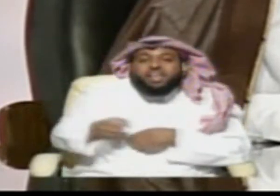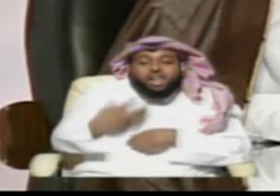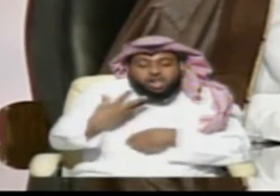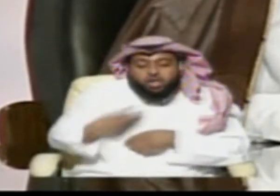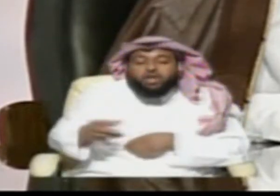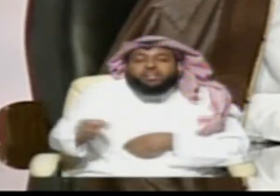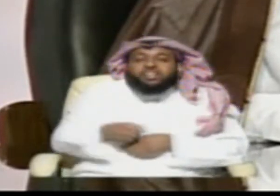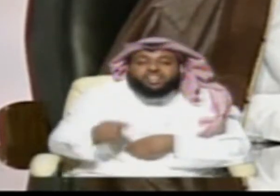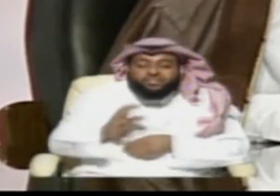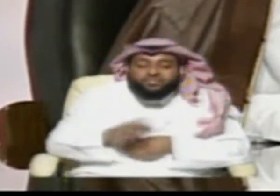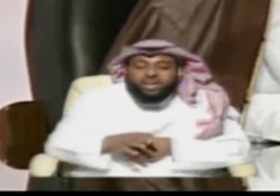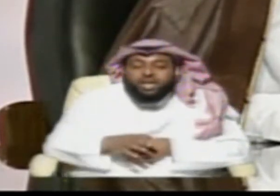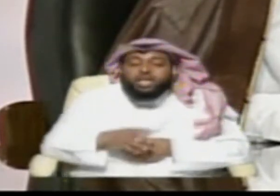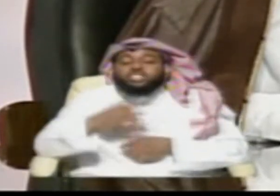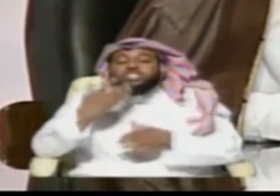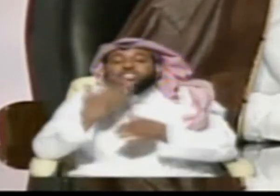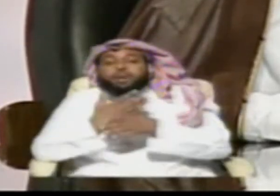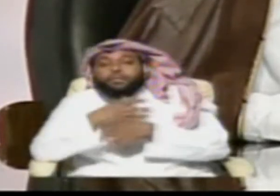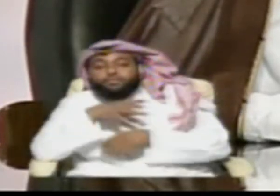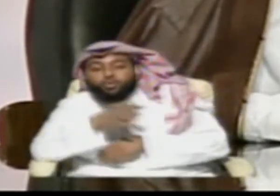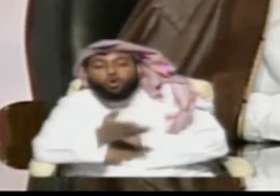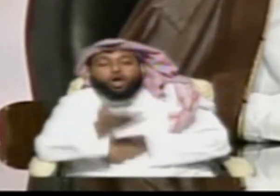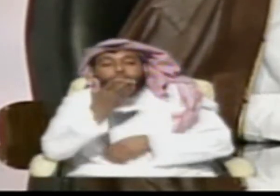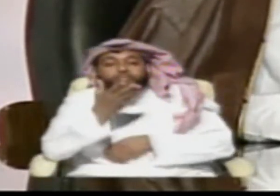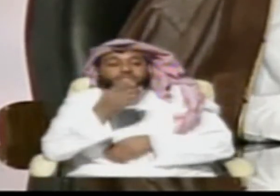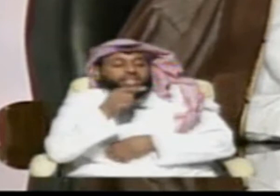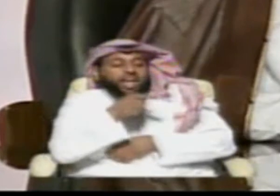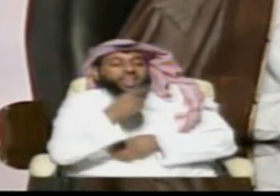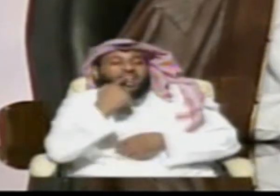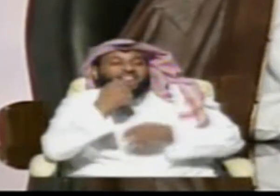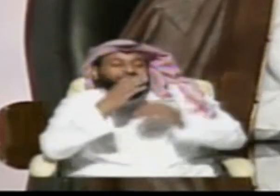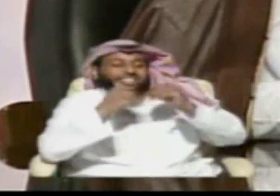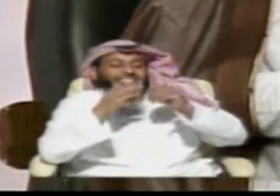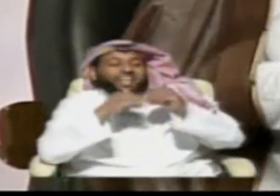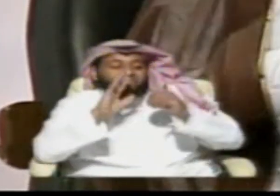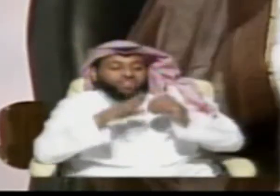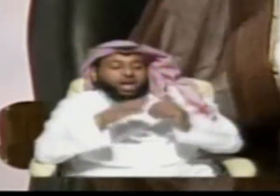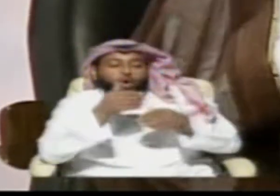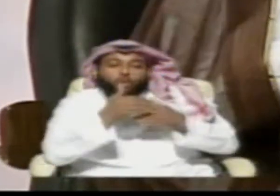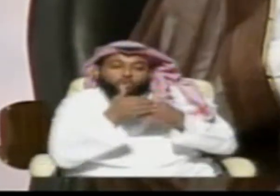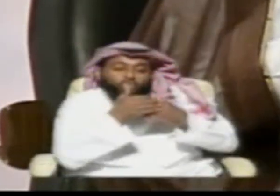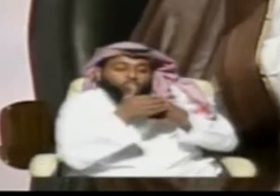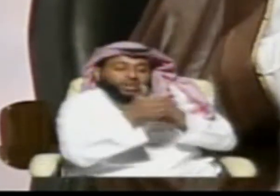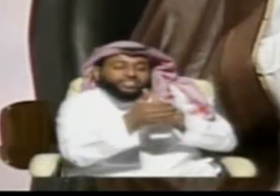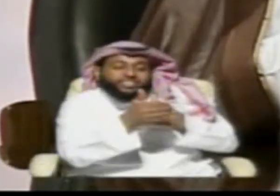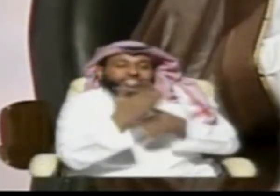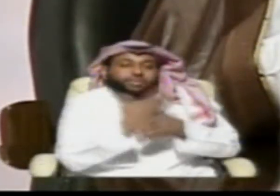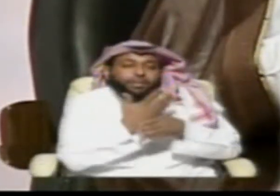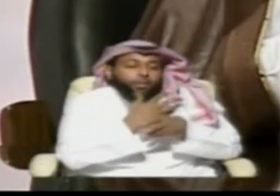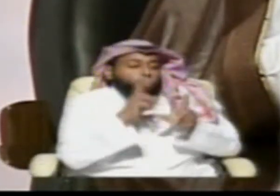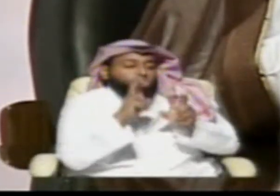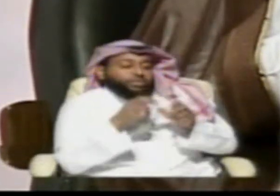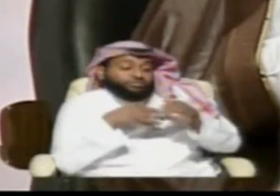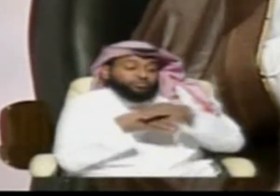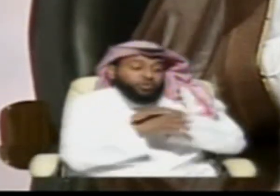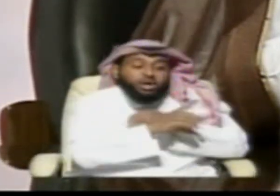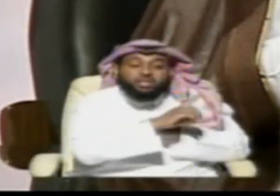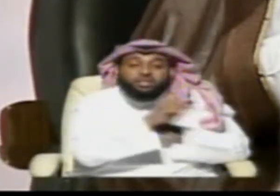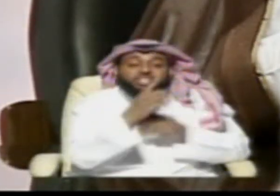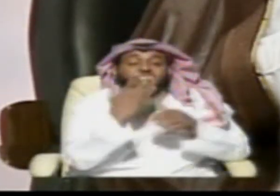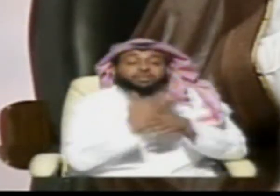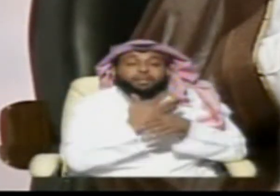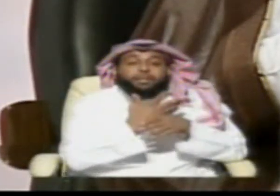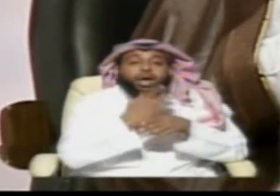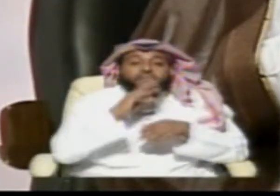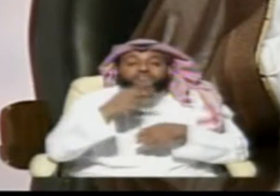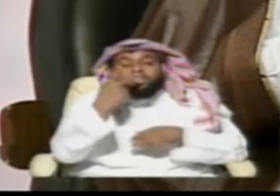النساء الحيض بأن يعتزلن المصلى؟ للعلماء في ذلك قولان، منهم من قال إن المنع